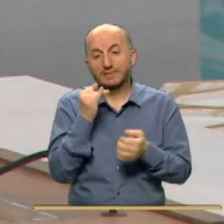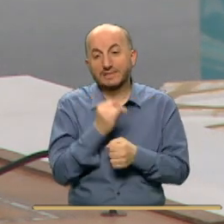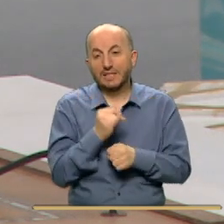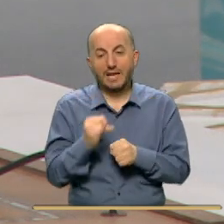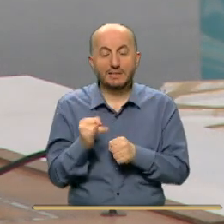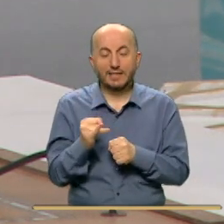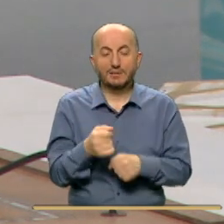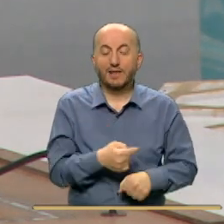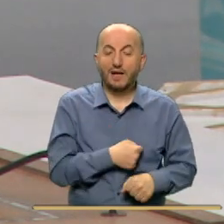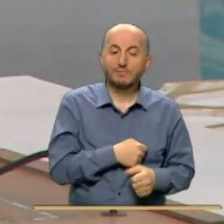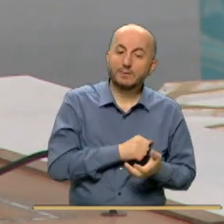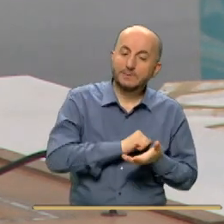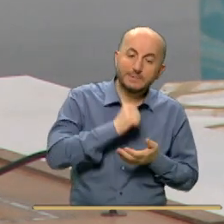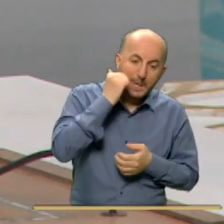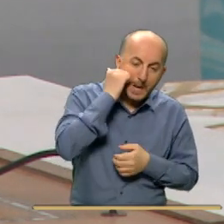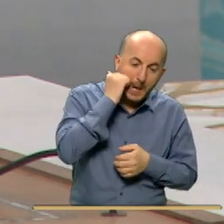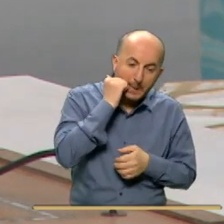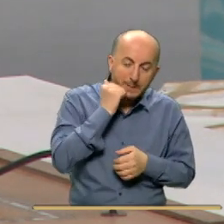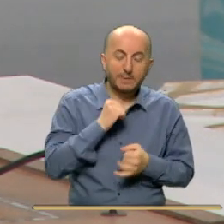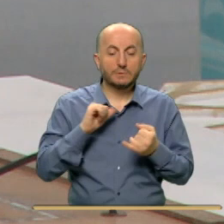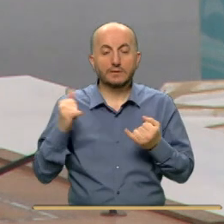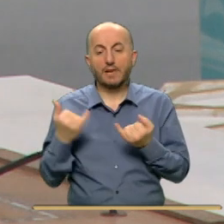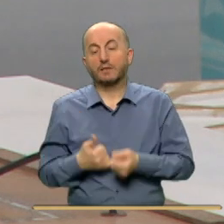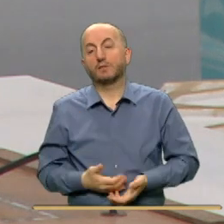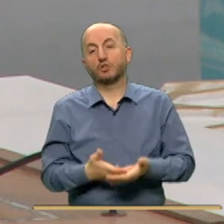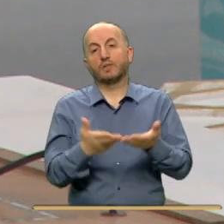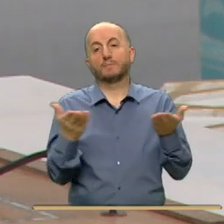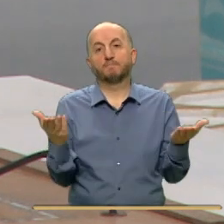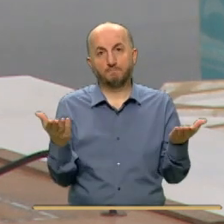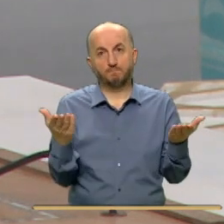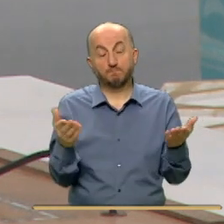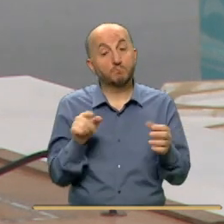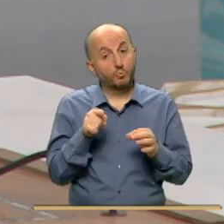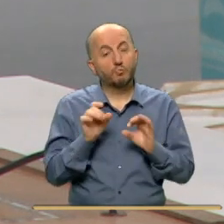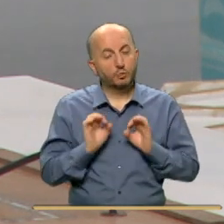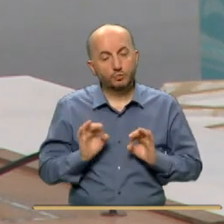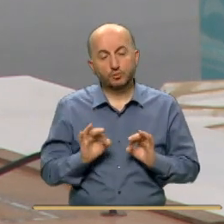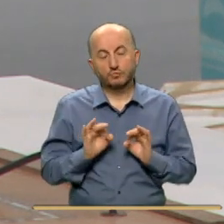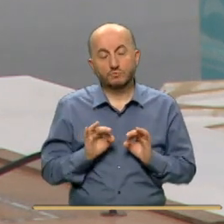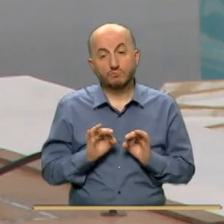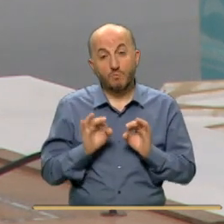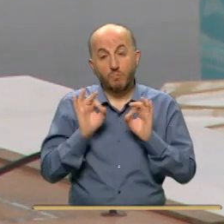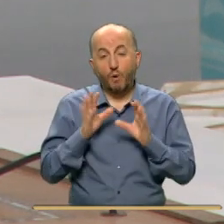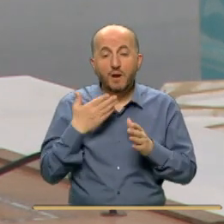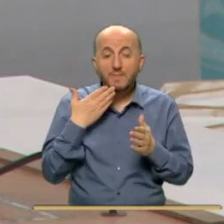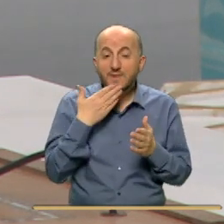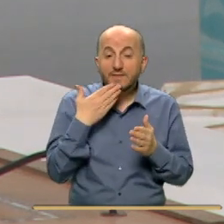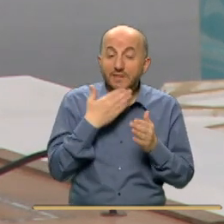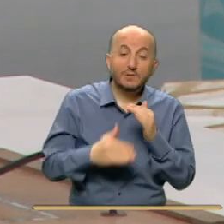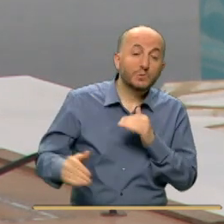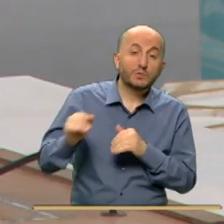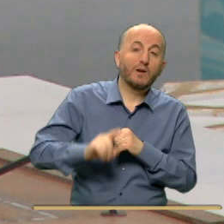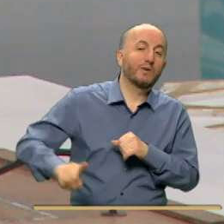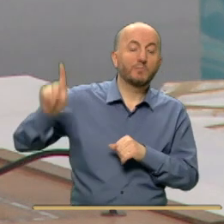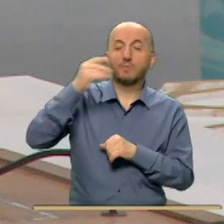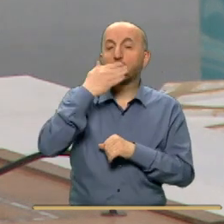kirlerden kalbimizi arındırabiliriz değerli kardeşlerim. Bu mümkün. Böyle bir fırsatı Yüce Rabbim